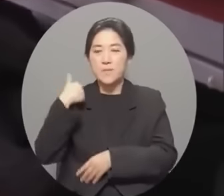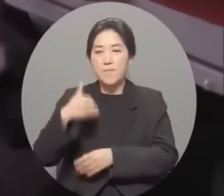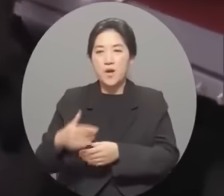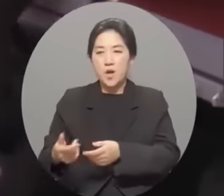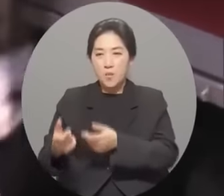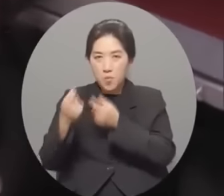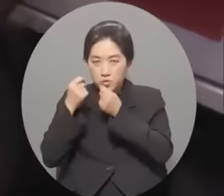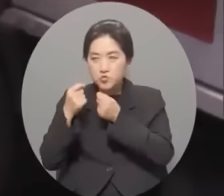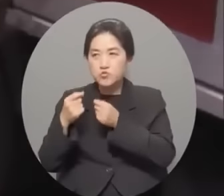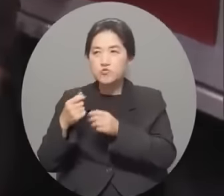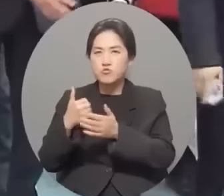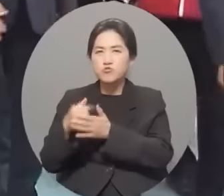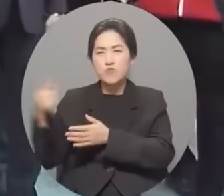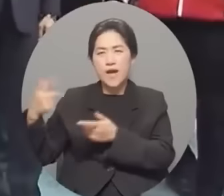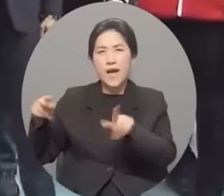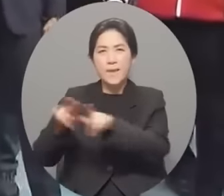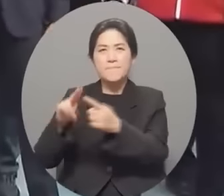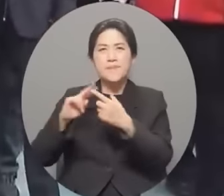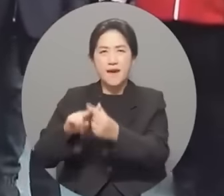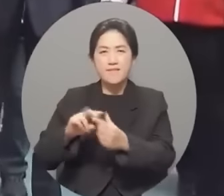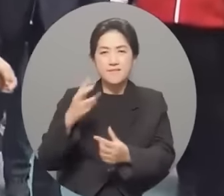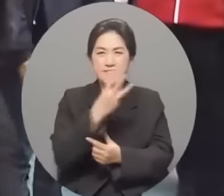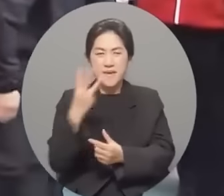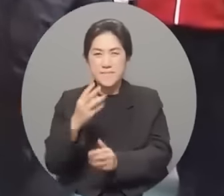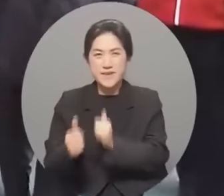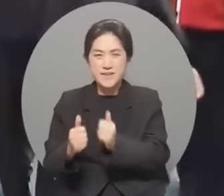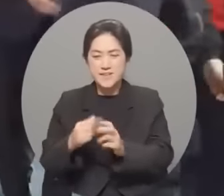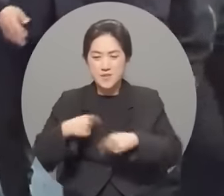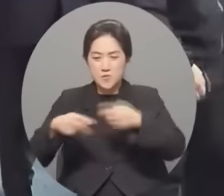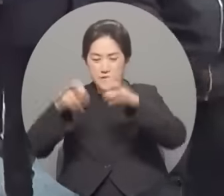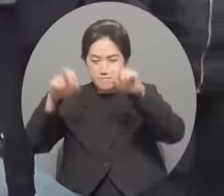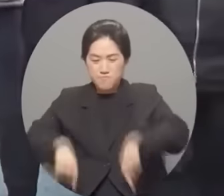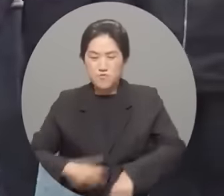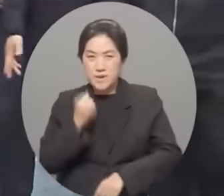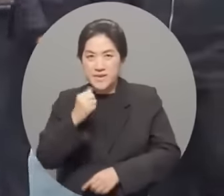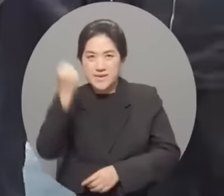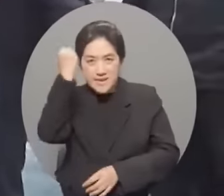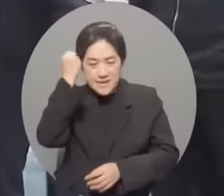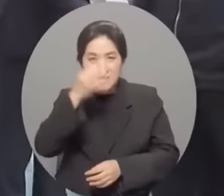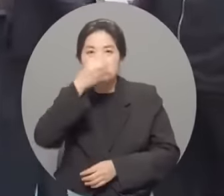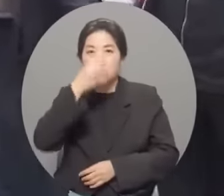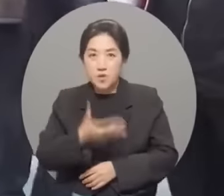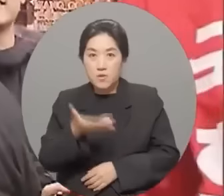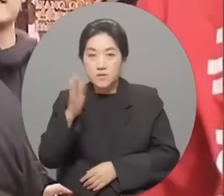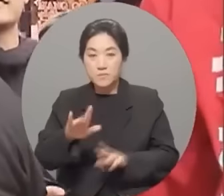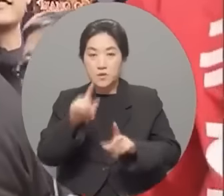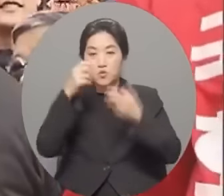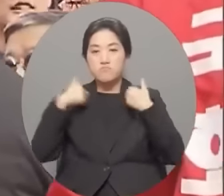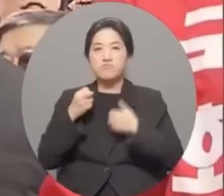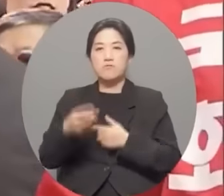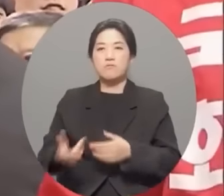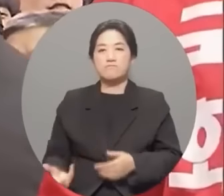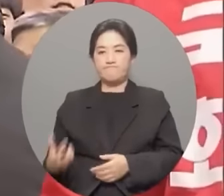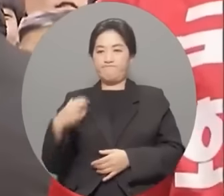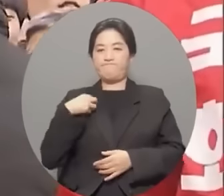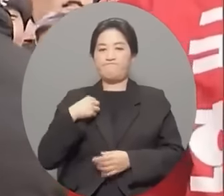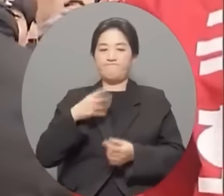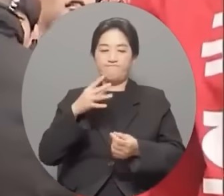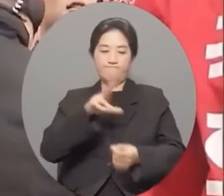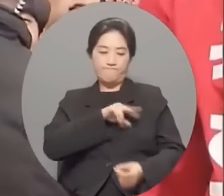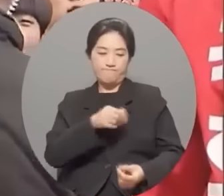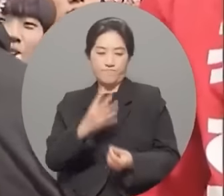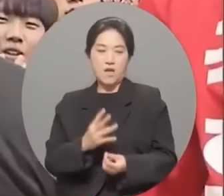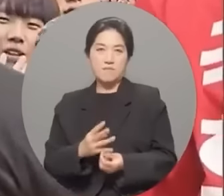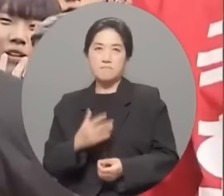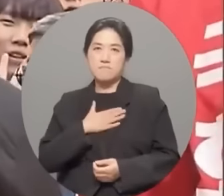계열 후보와 함께 치러진 자 구도 속에 무소속 출마로 어려움을 겪었지만 이번엔 정부여당의 이지역 사선 경력의 현역